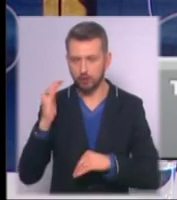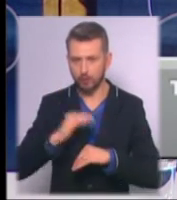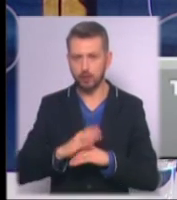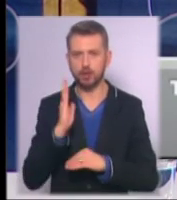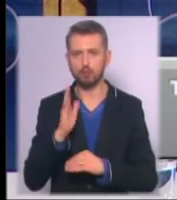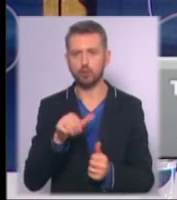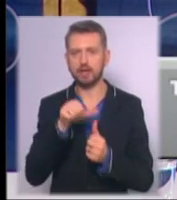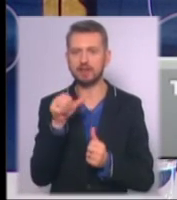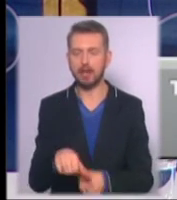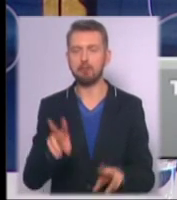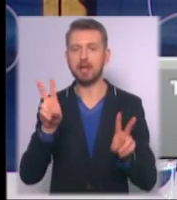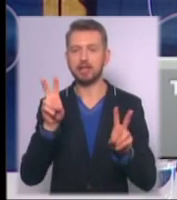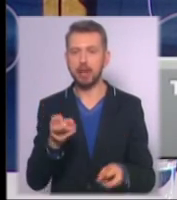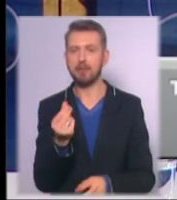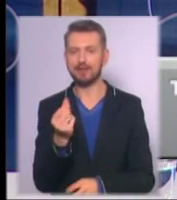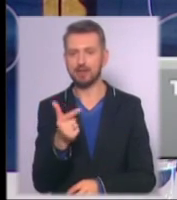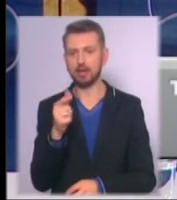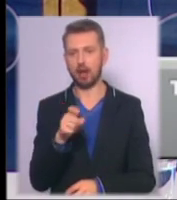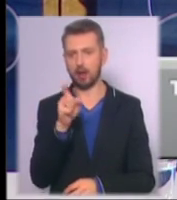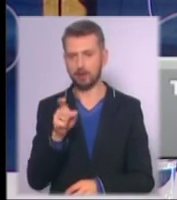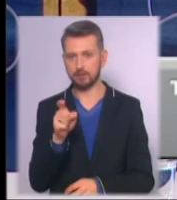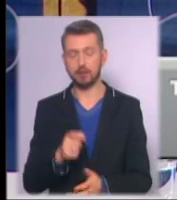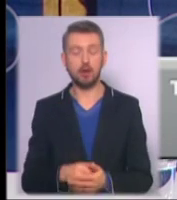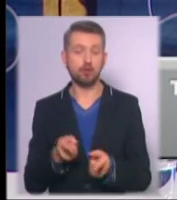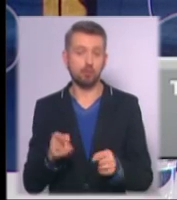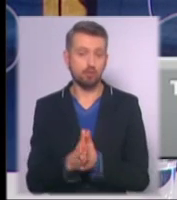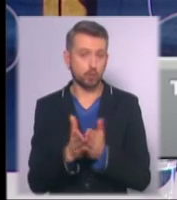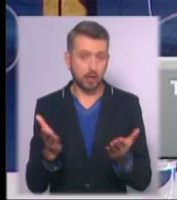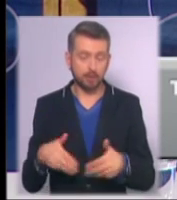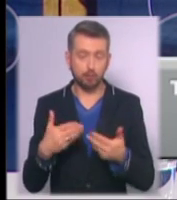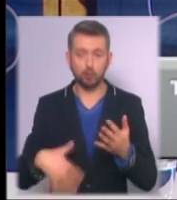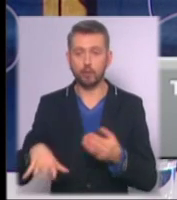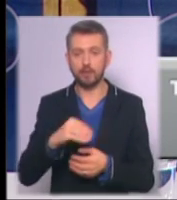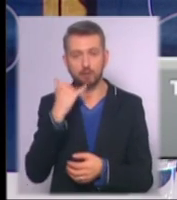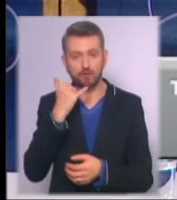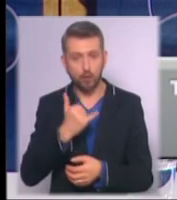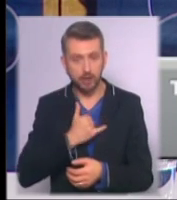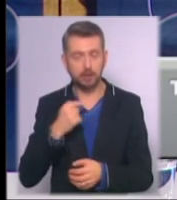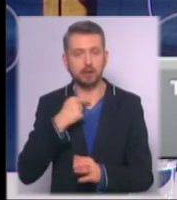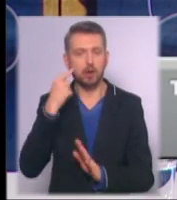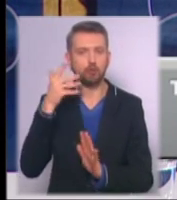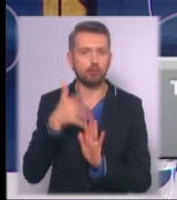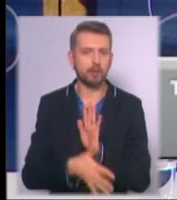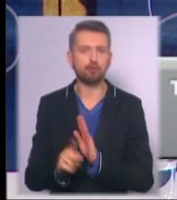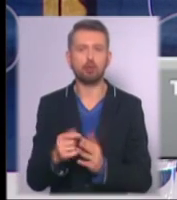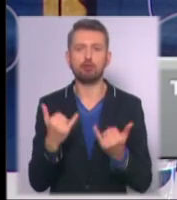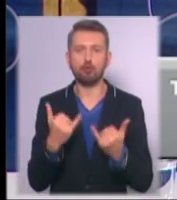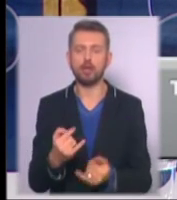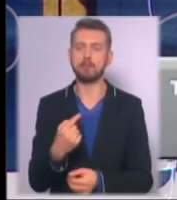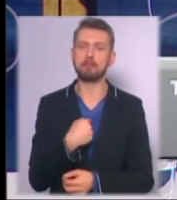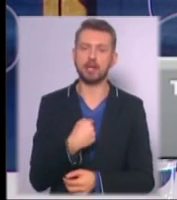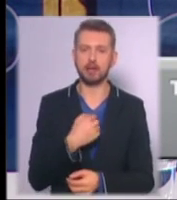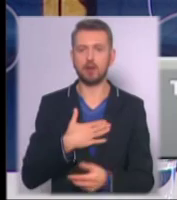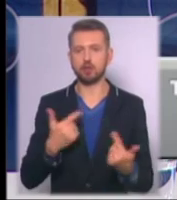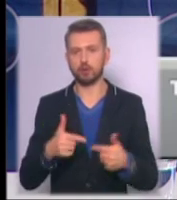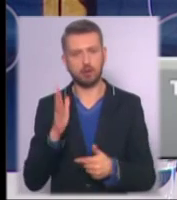буде саме тема ціни на газ. Ну, будь ласка, я пропоную всім глядачам долучатися. Я розумію, що сьогодні і мені, і нашим гостям